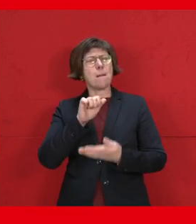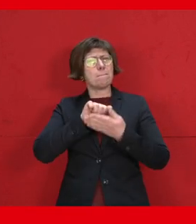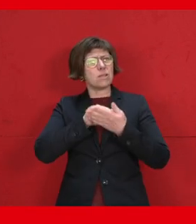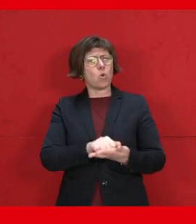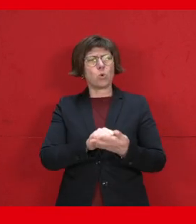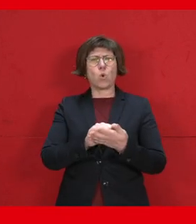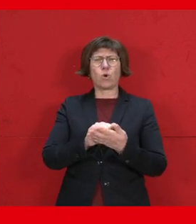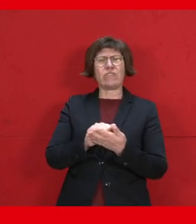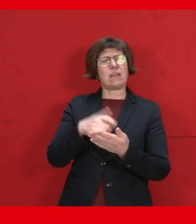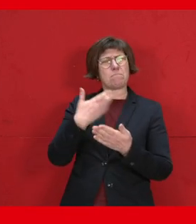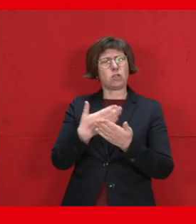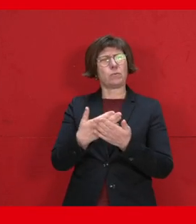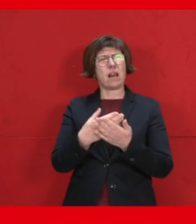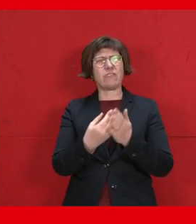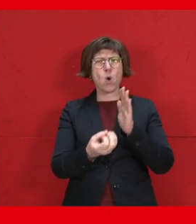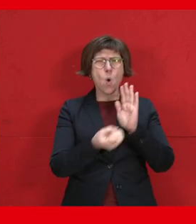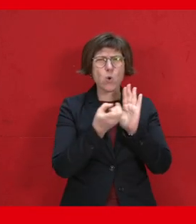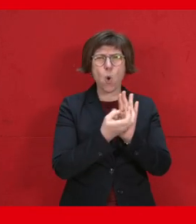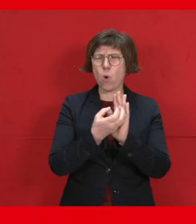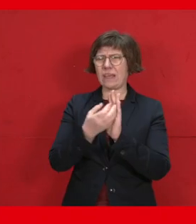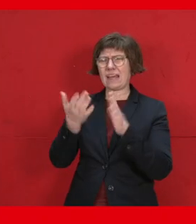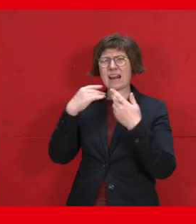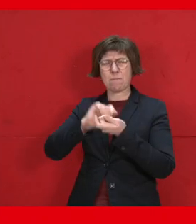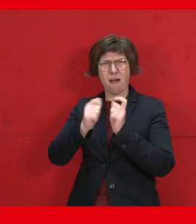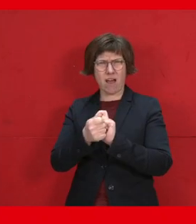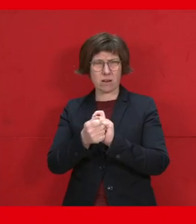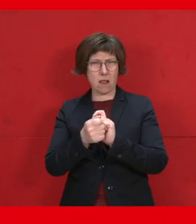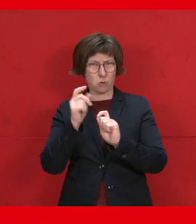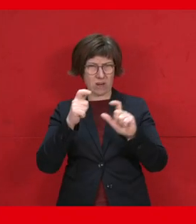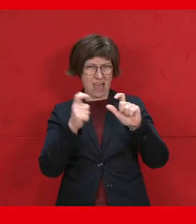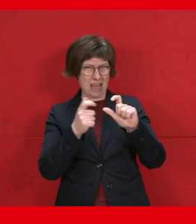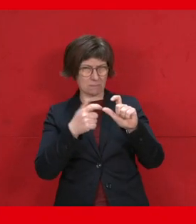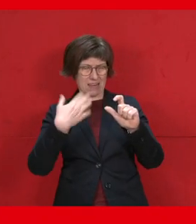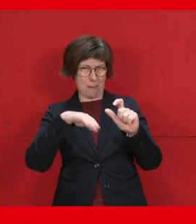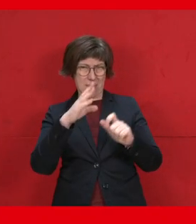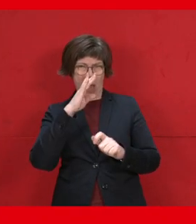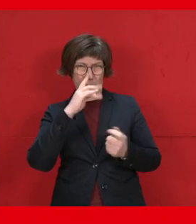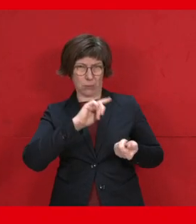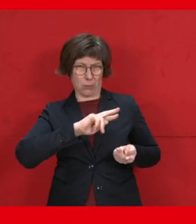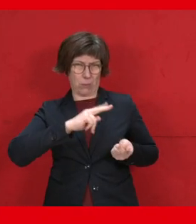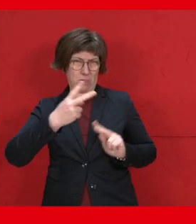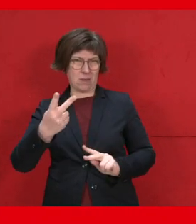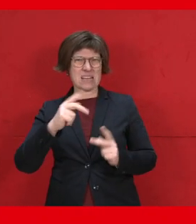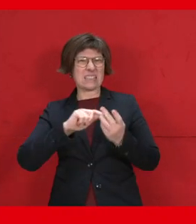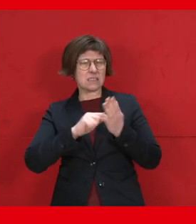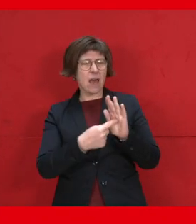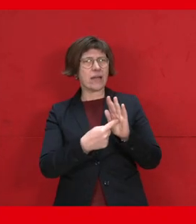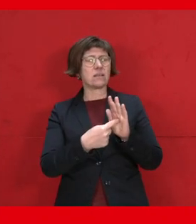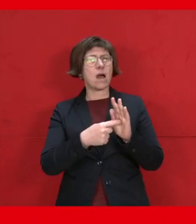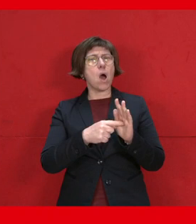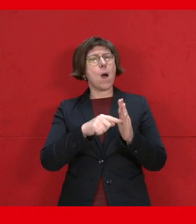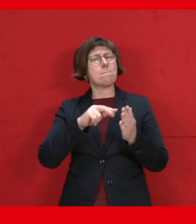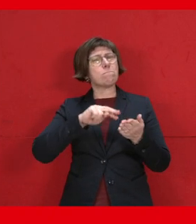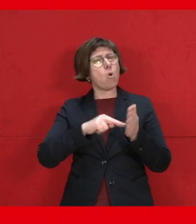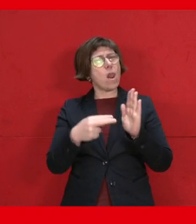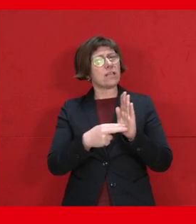von Ökologie und Kampf gegen den Klimawandel. Wird die SPD grüner? Zeigt das auch, wo der politische